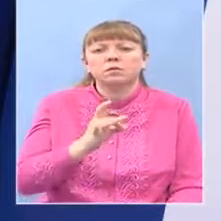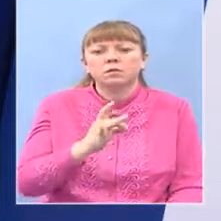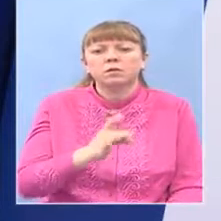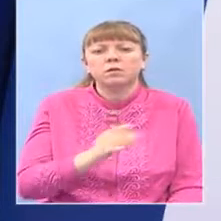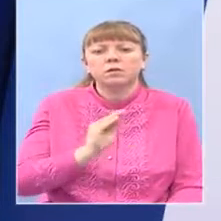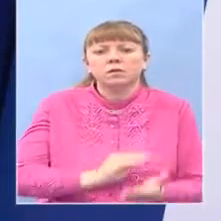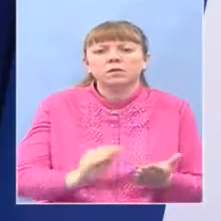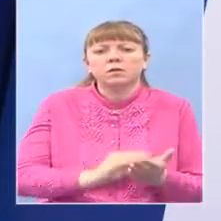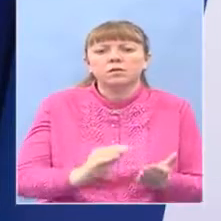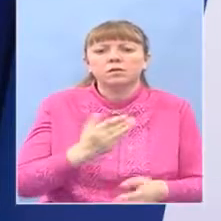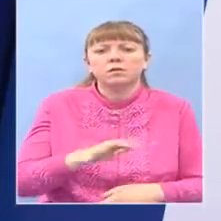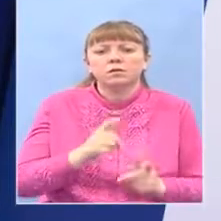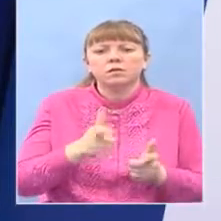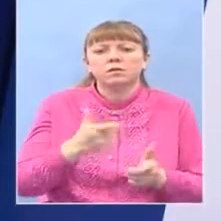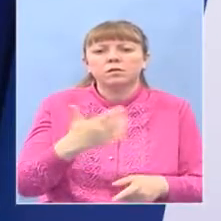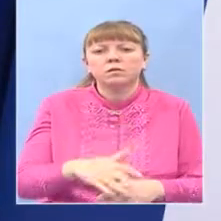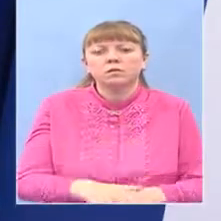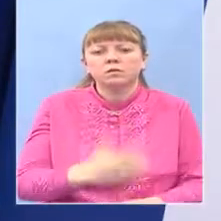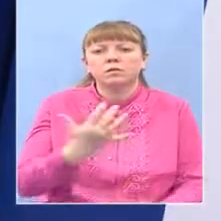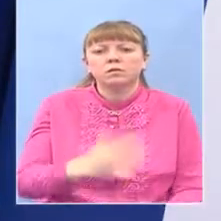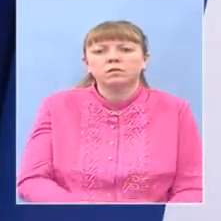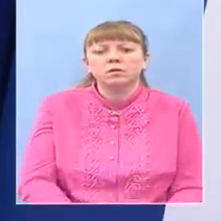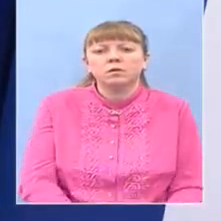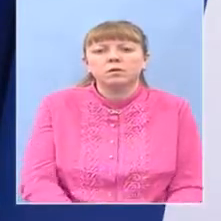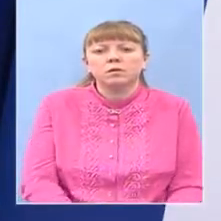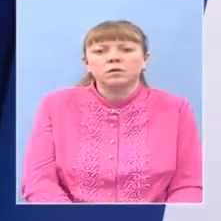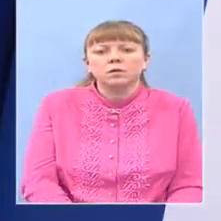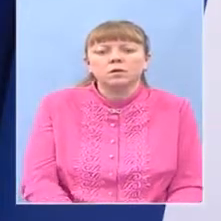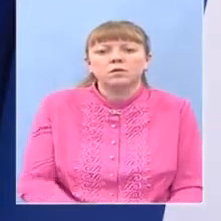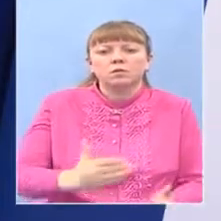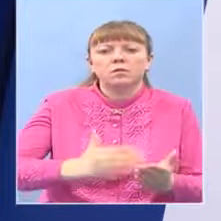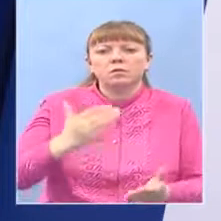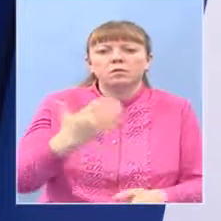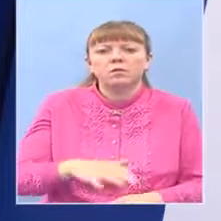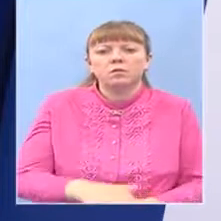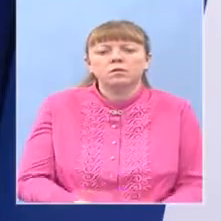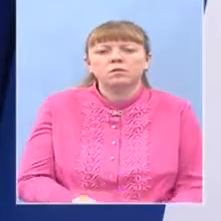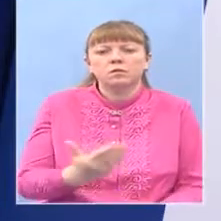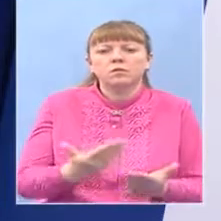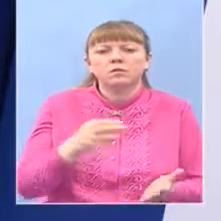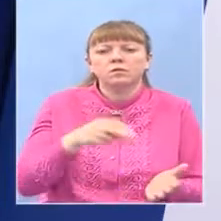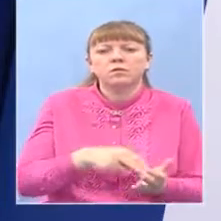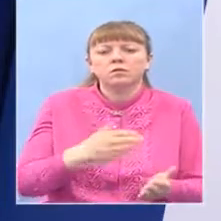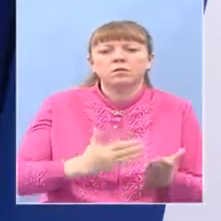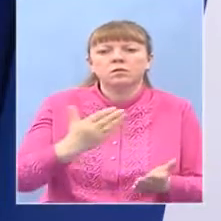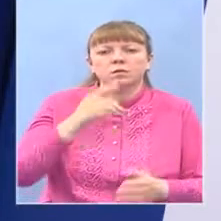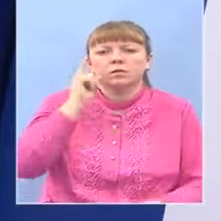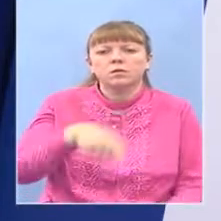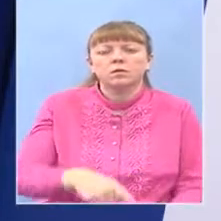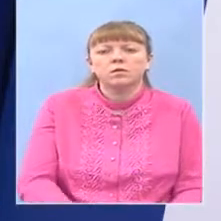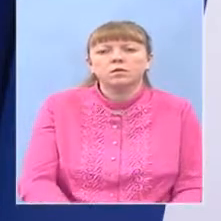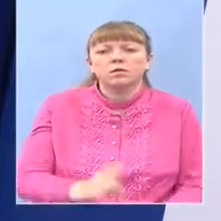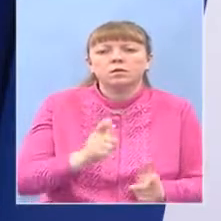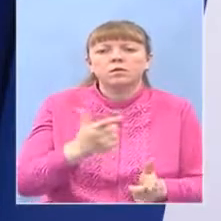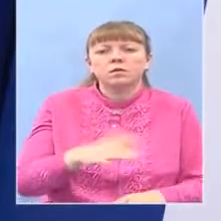в индикаторе написано трудоустроить столько-то, там, например, там, или повысить, не знаю, там, если, например, стоит повысить просто знания там, в